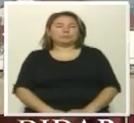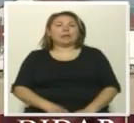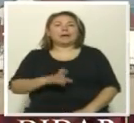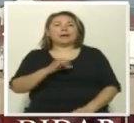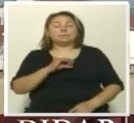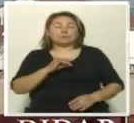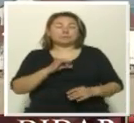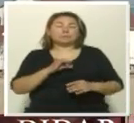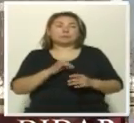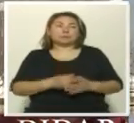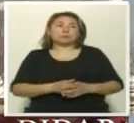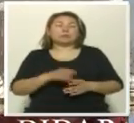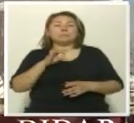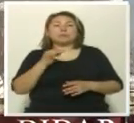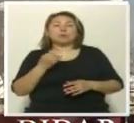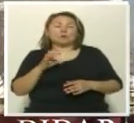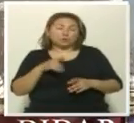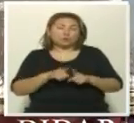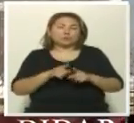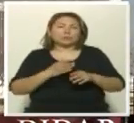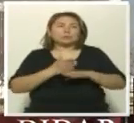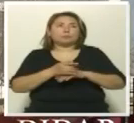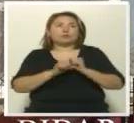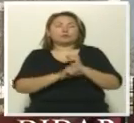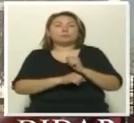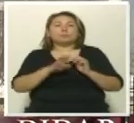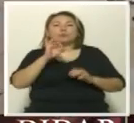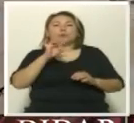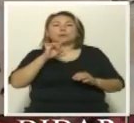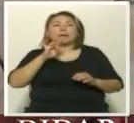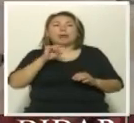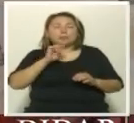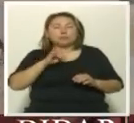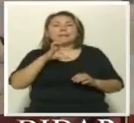Аймақ басшысы Нұрлан Ноғаев Бейнеу ауданындағы сапар барысында Боранқыл,